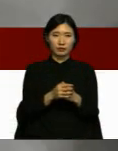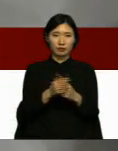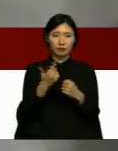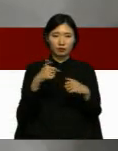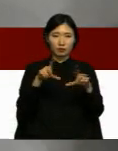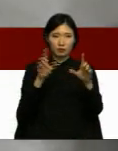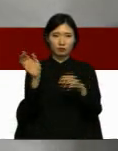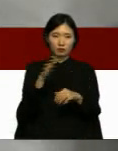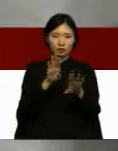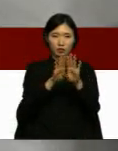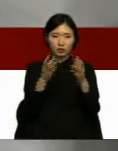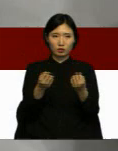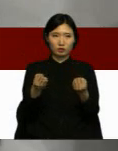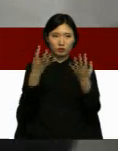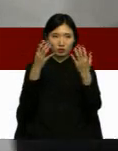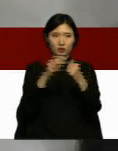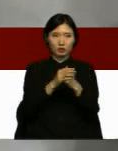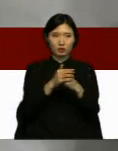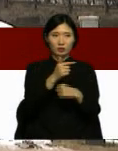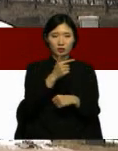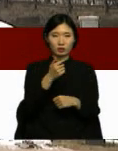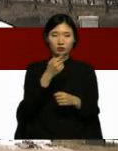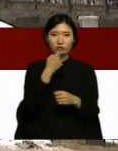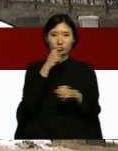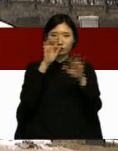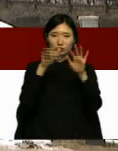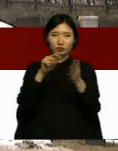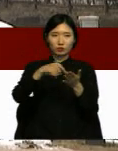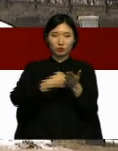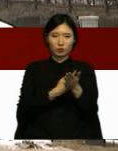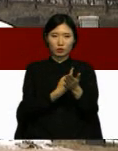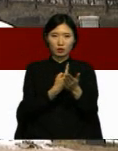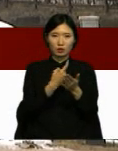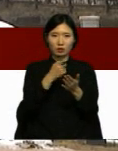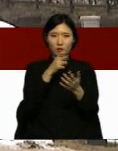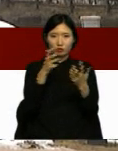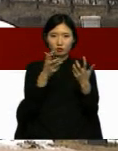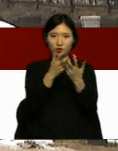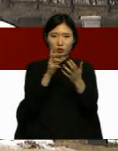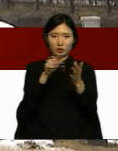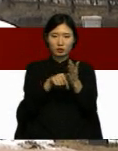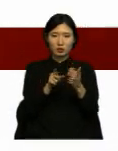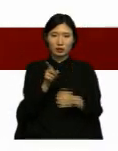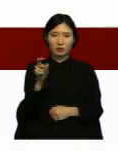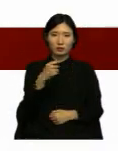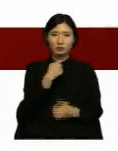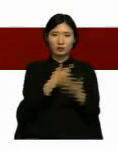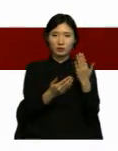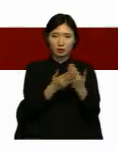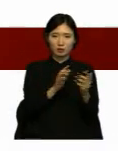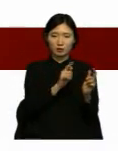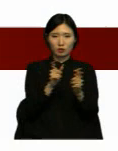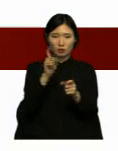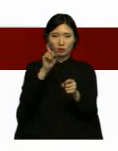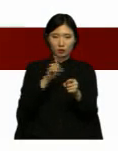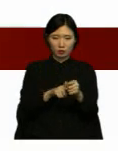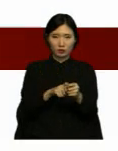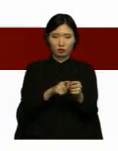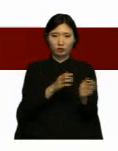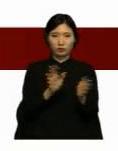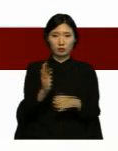열리게 될 이번 축제에는 대형 눈 조각 등 빙하 시대를 간접 체험할 수 있는 다양한 테마가 준비되어